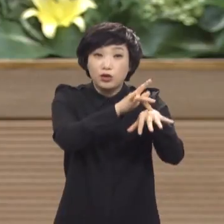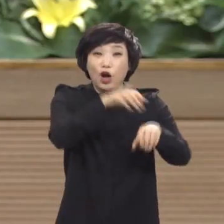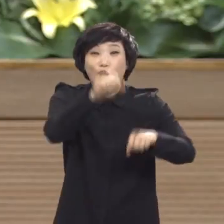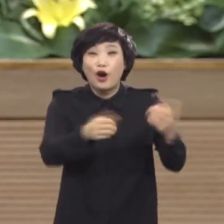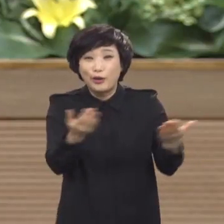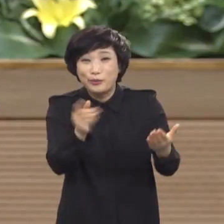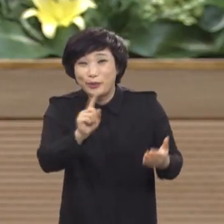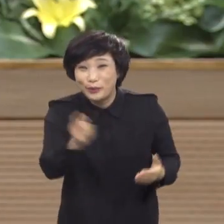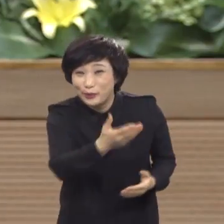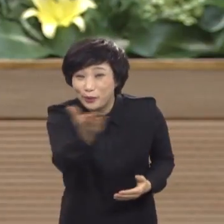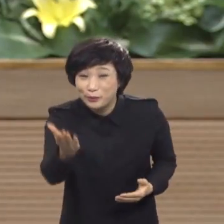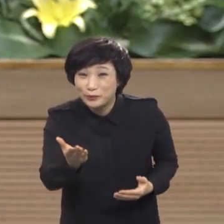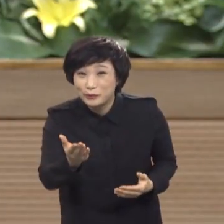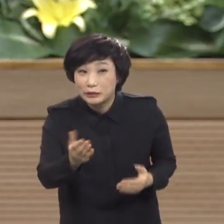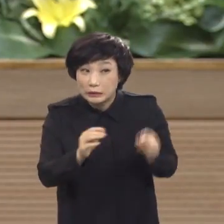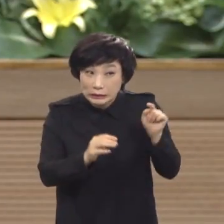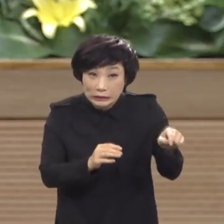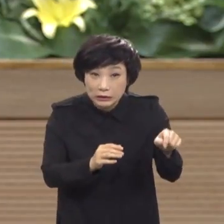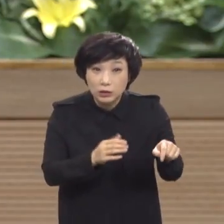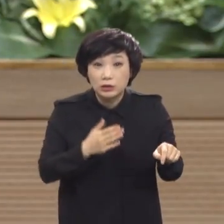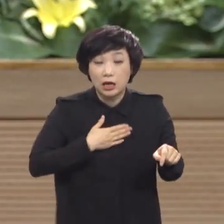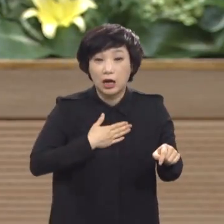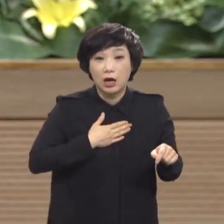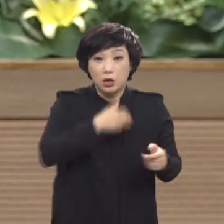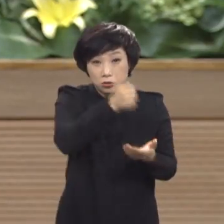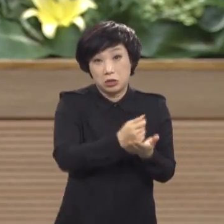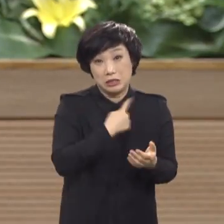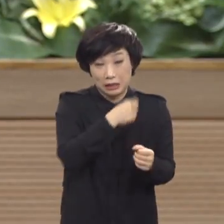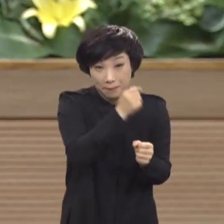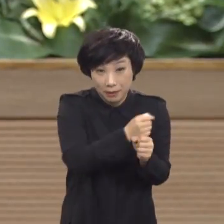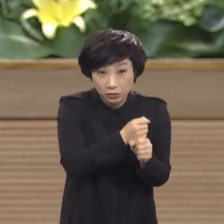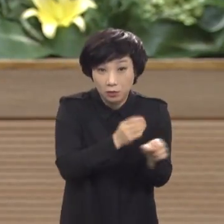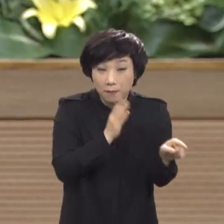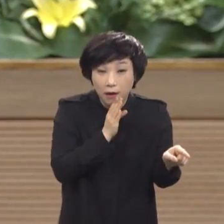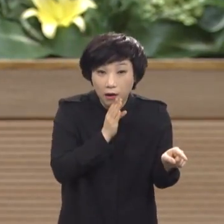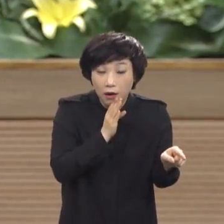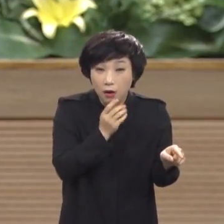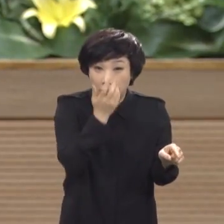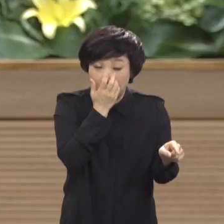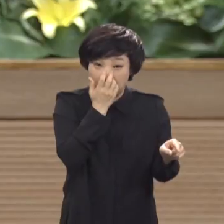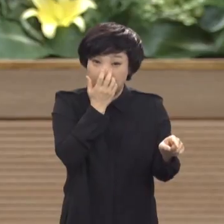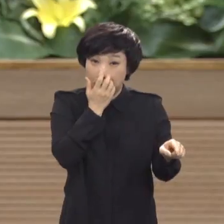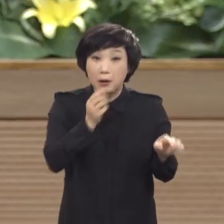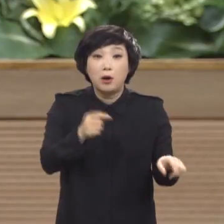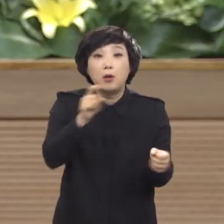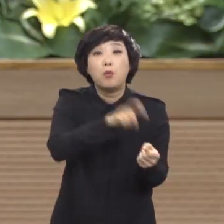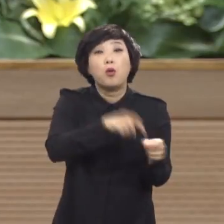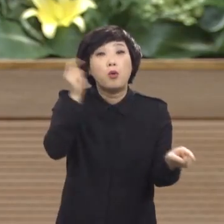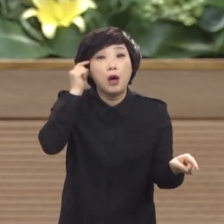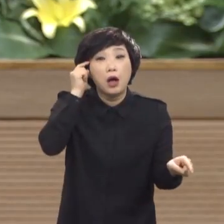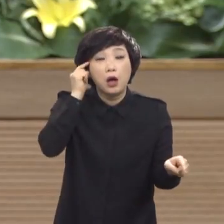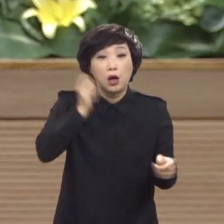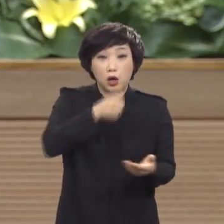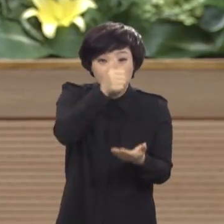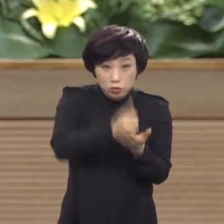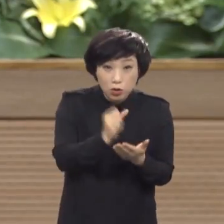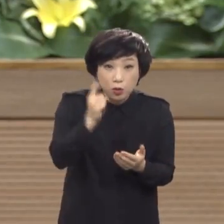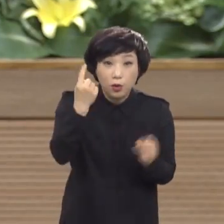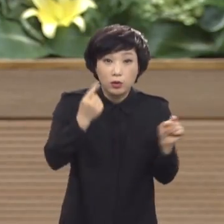하는 일이 이 일을 해서 어떻게 하려고 하느냐.